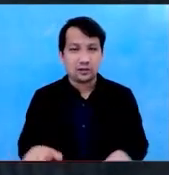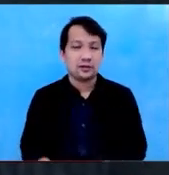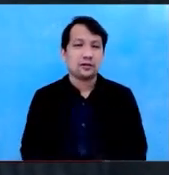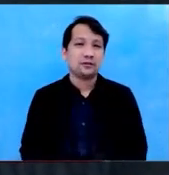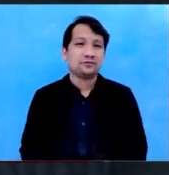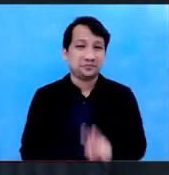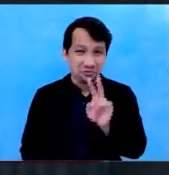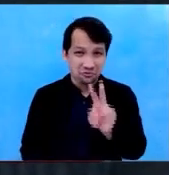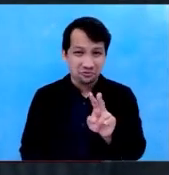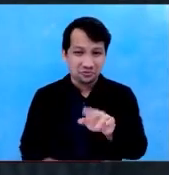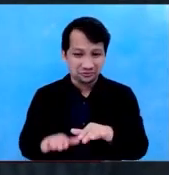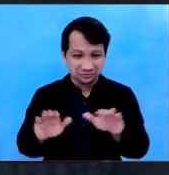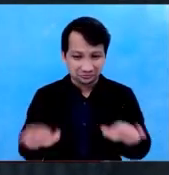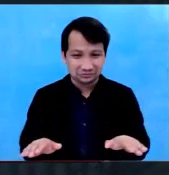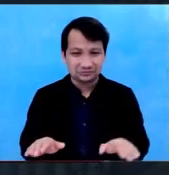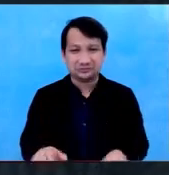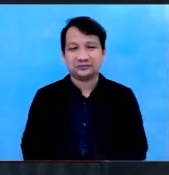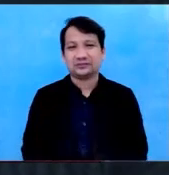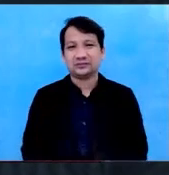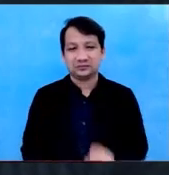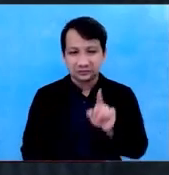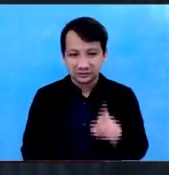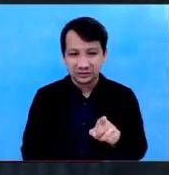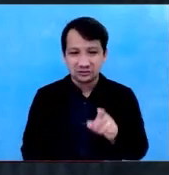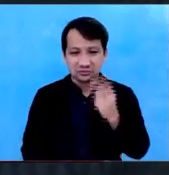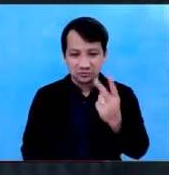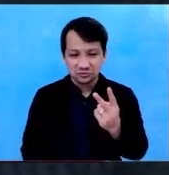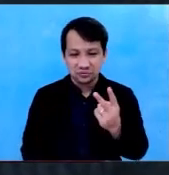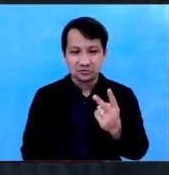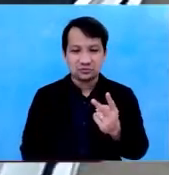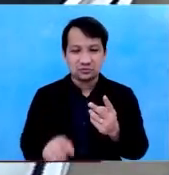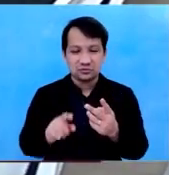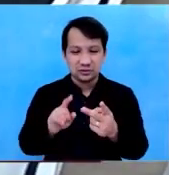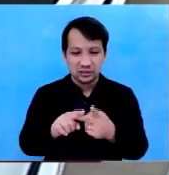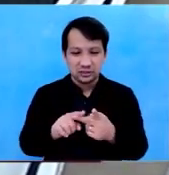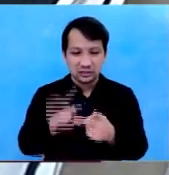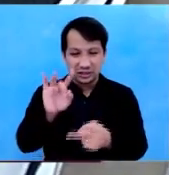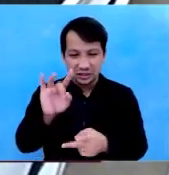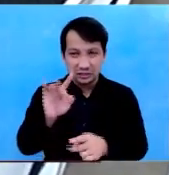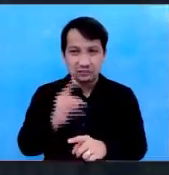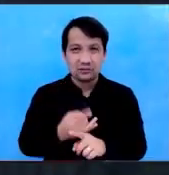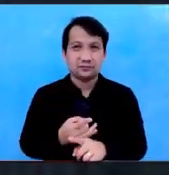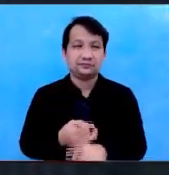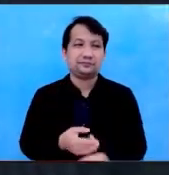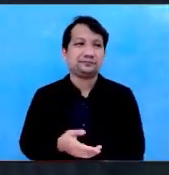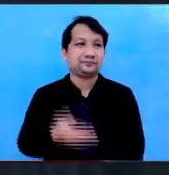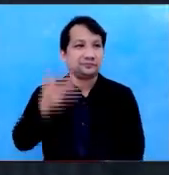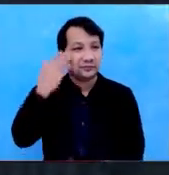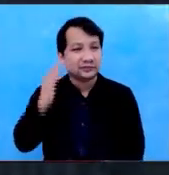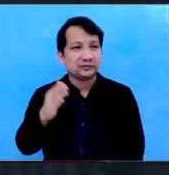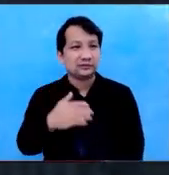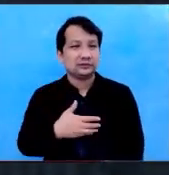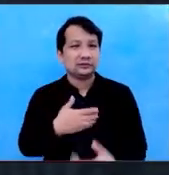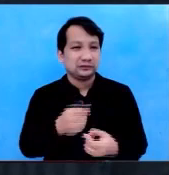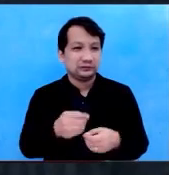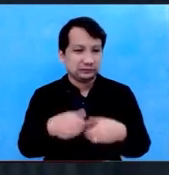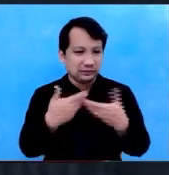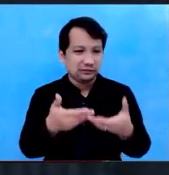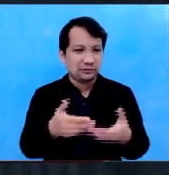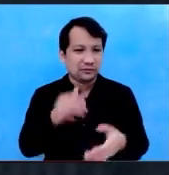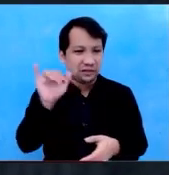anak. Isang 2 years old po, isang 8 months. Sana hindi ko na lang pinapasok yung asawa ko nung araw na